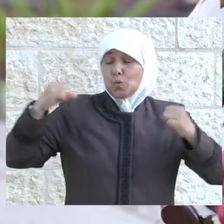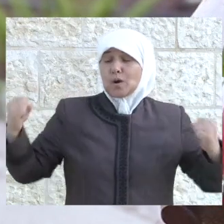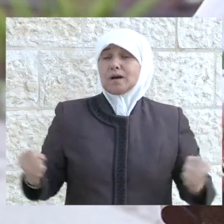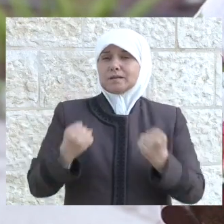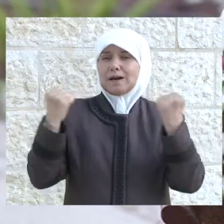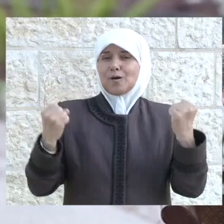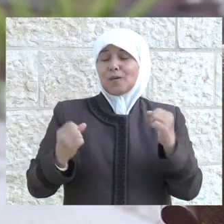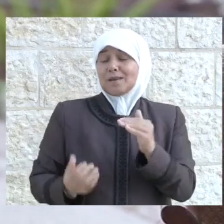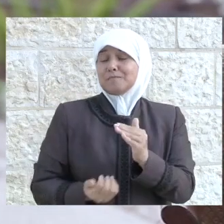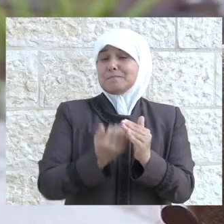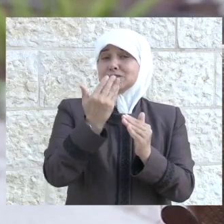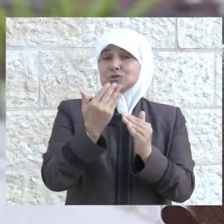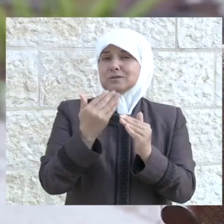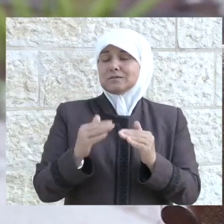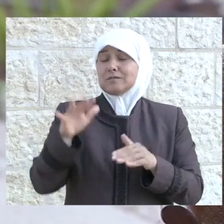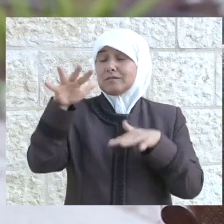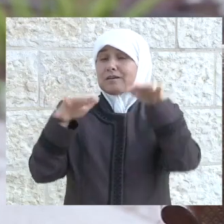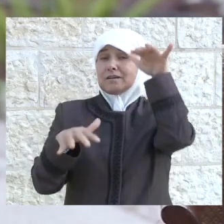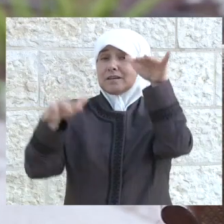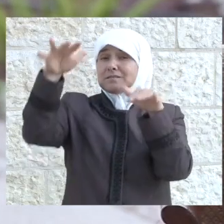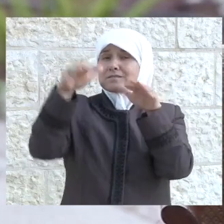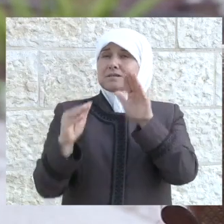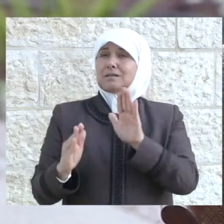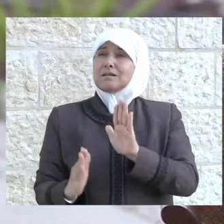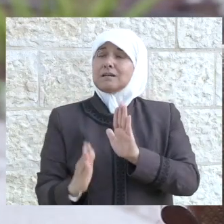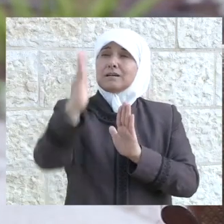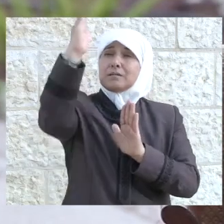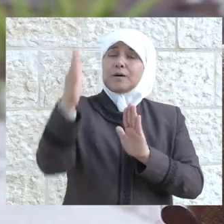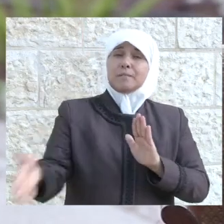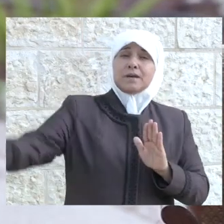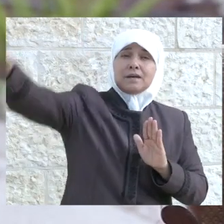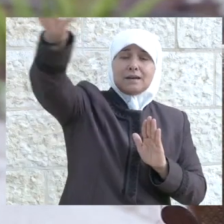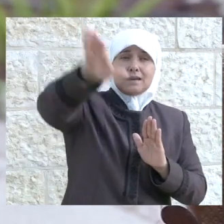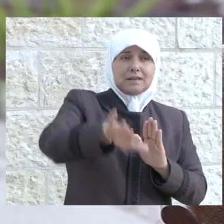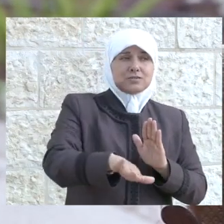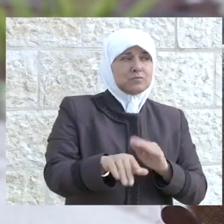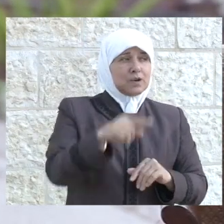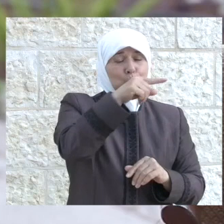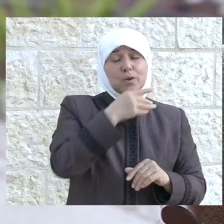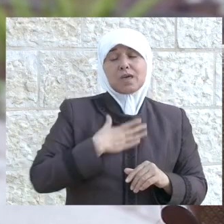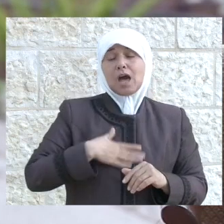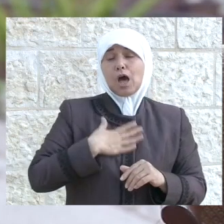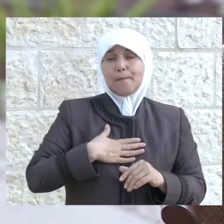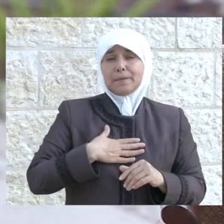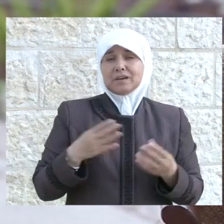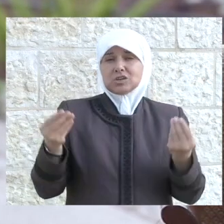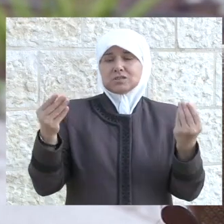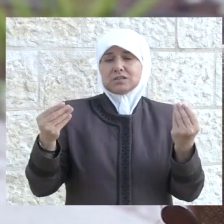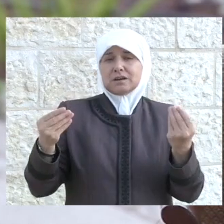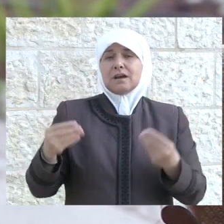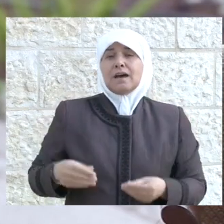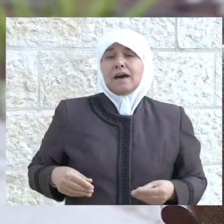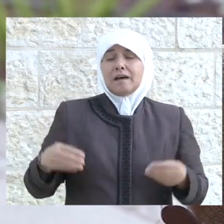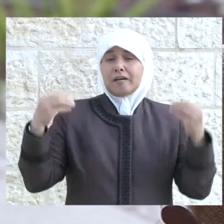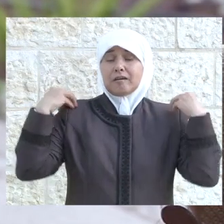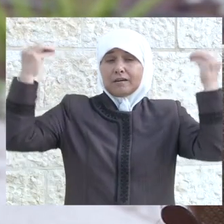بدي من خلال الجبال قدرت أوصل رسالة فلسطين وحابة إني أكمل في هذا المجال، فكان